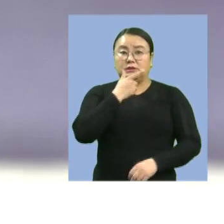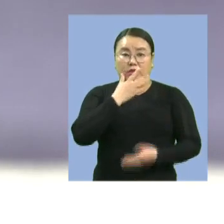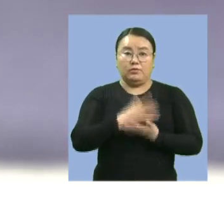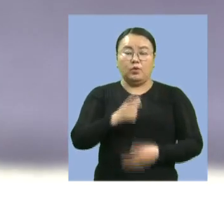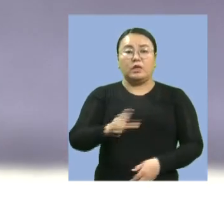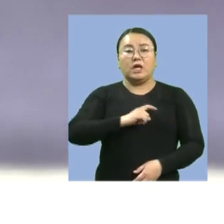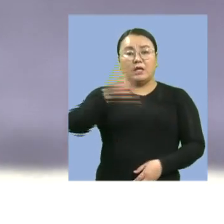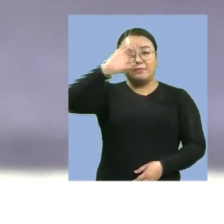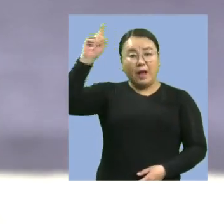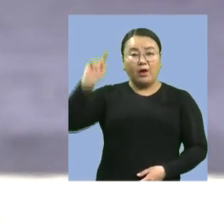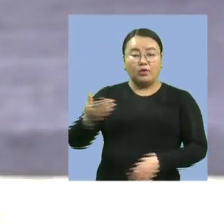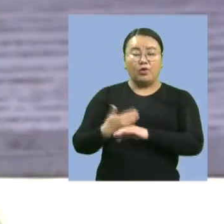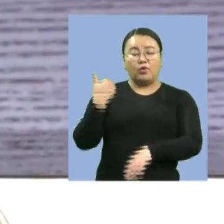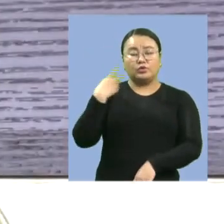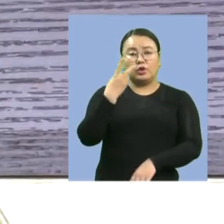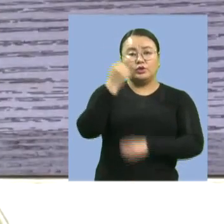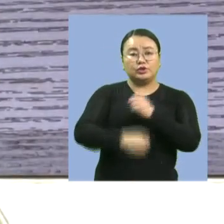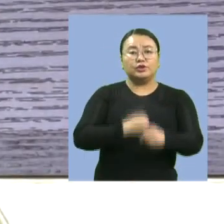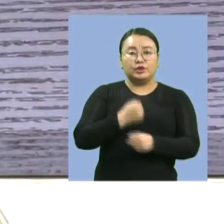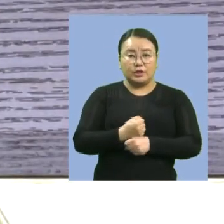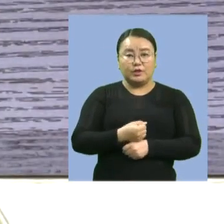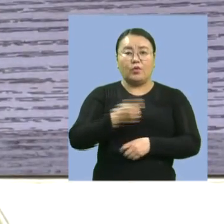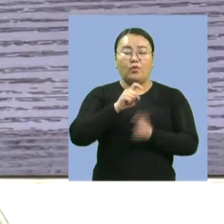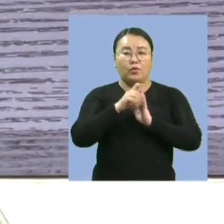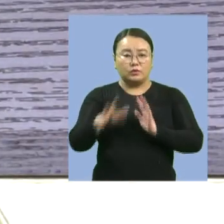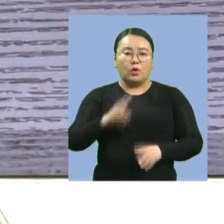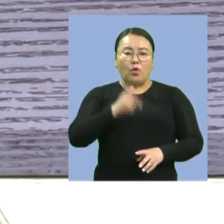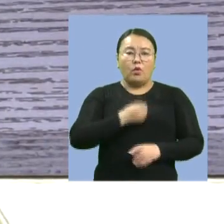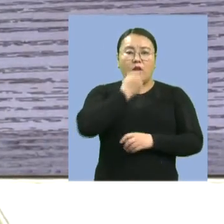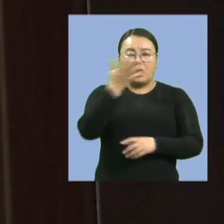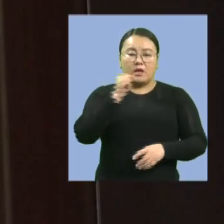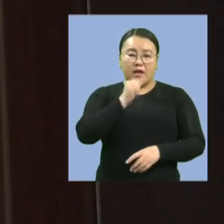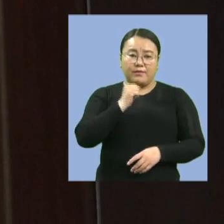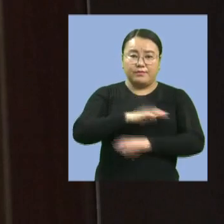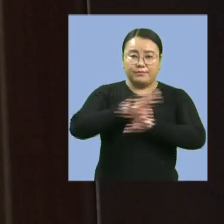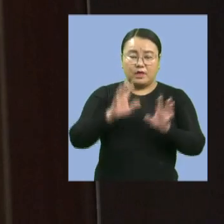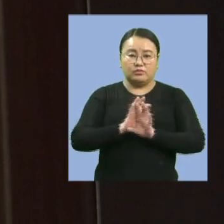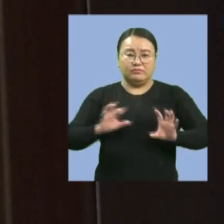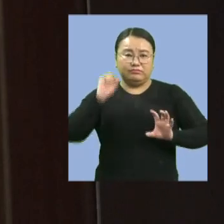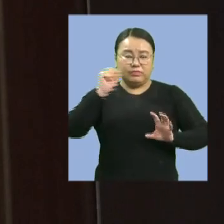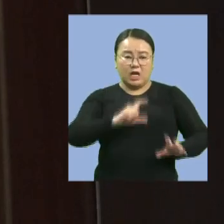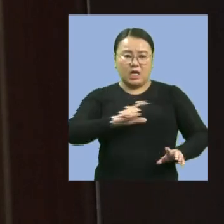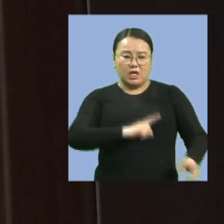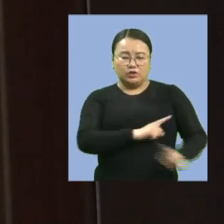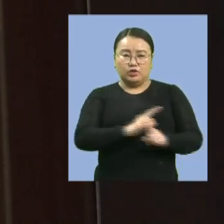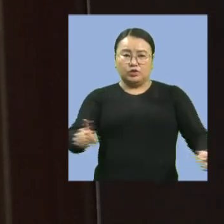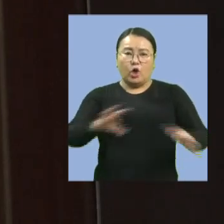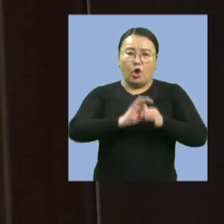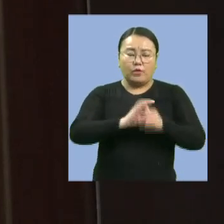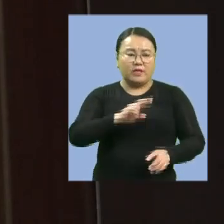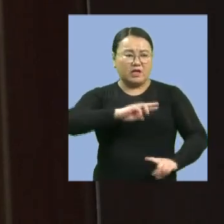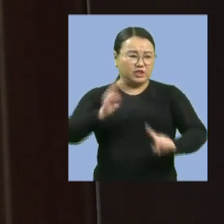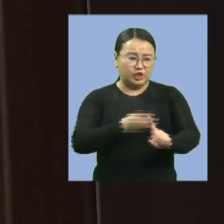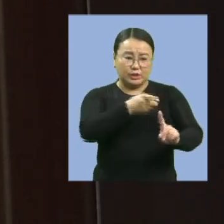Хүний эрхийн үндэсний комисс өнгөрсөн 2 жилийн хугацаанд үг хэлэх, хэвлэн нийтлэг, жагсаал, цуглаан хийх эрхийн зөрчлөлтөд холбогдуулан ял шийтгэл